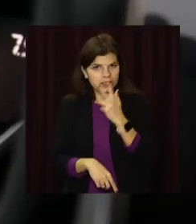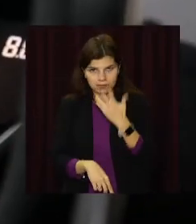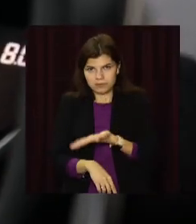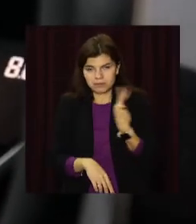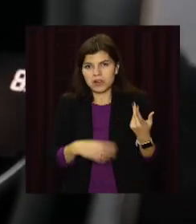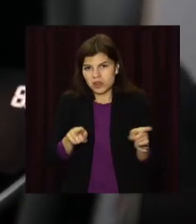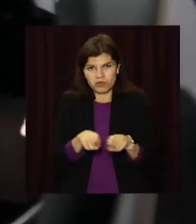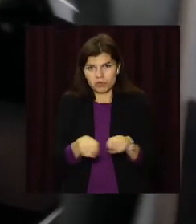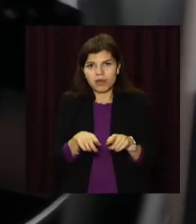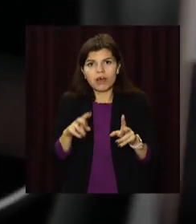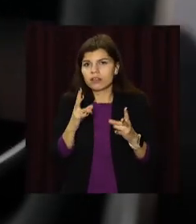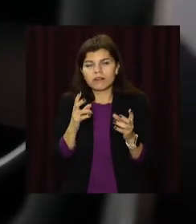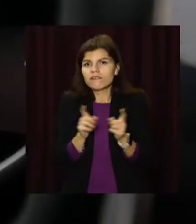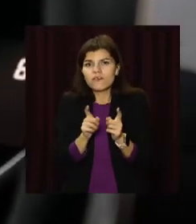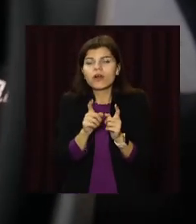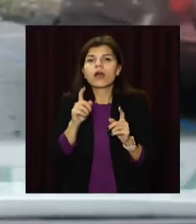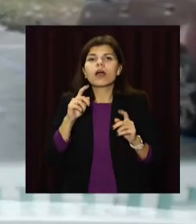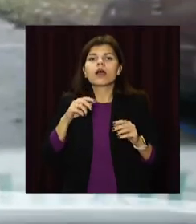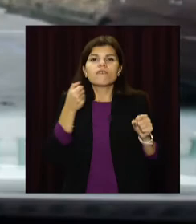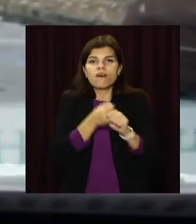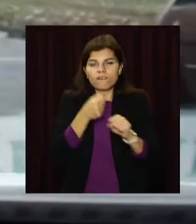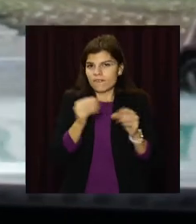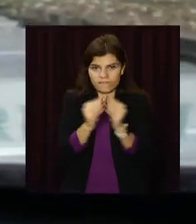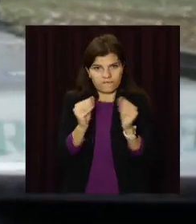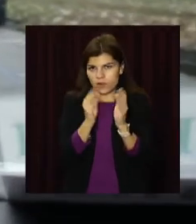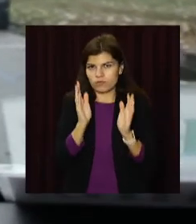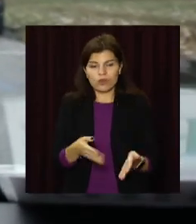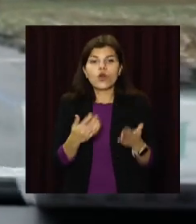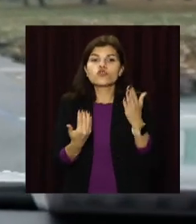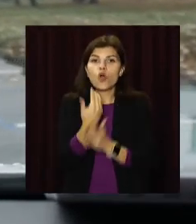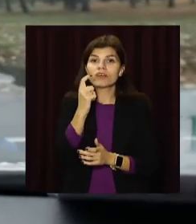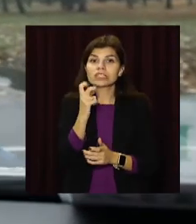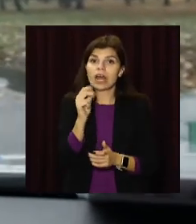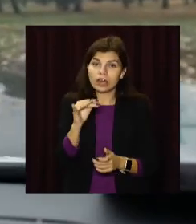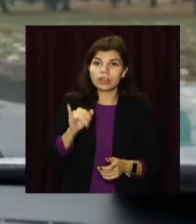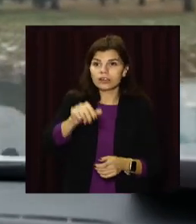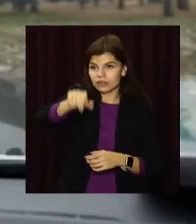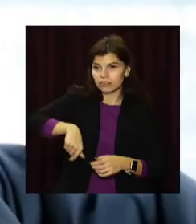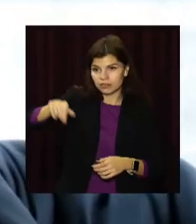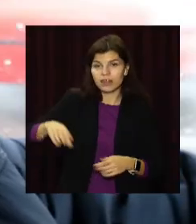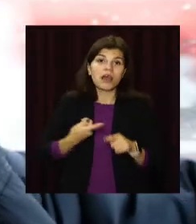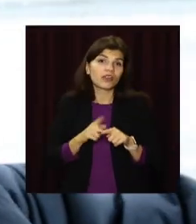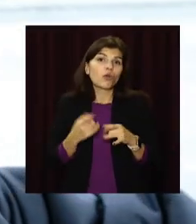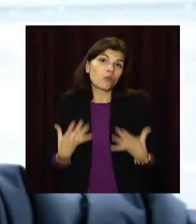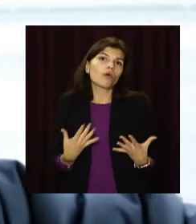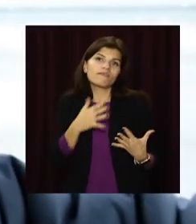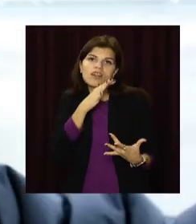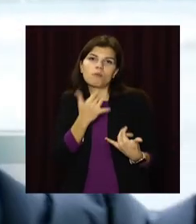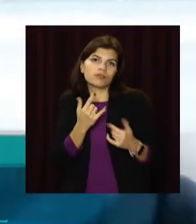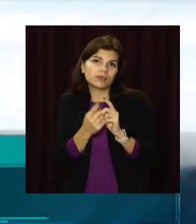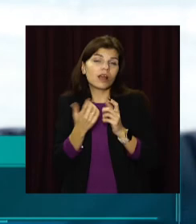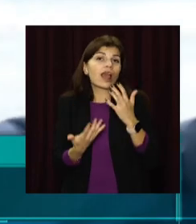Певен, вони не зменшать кількість ДТП на дорогах. Нові знаки та розмітку вважає даниною часу. Якщо раніше не